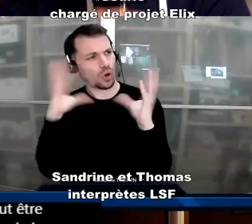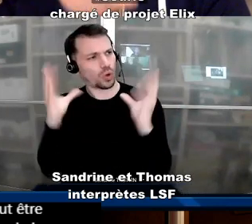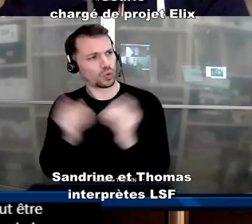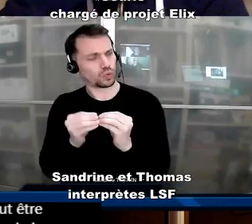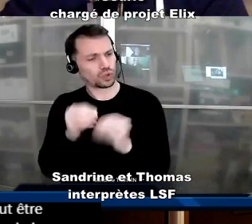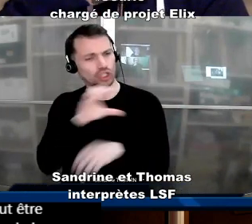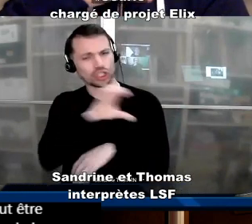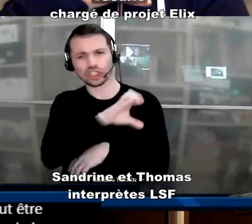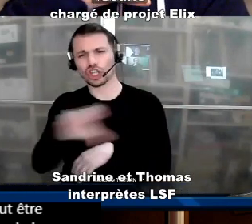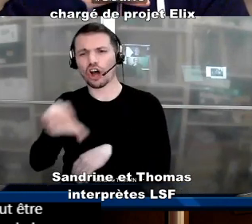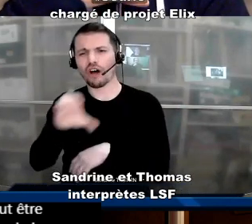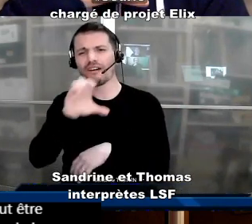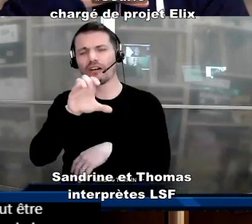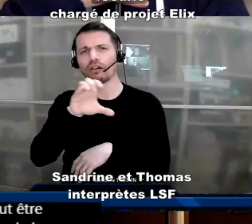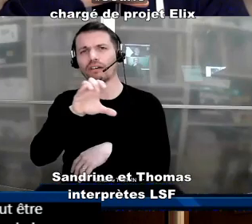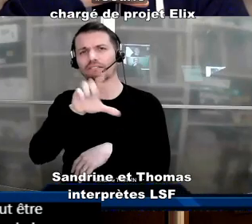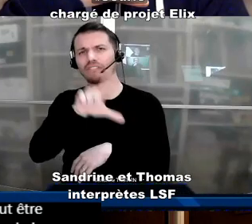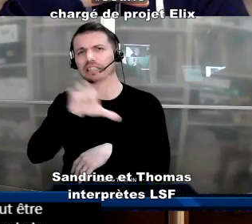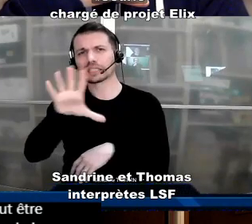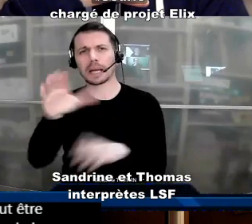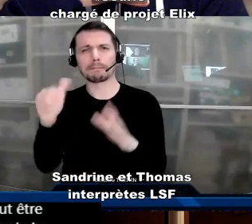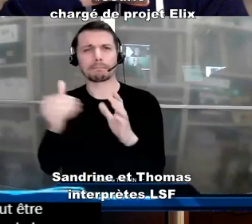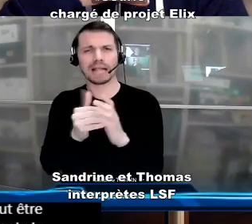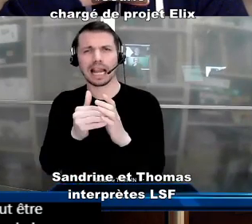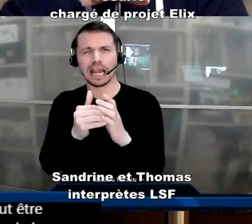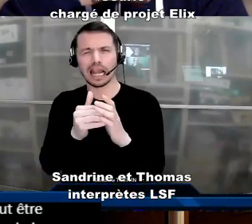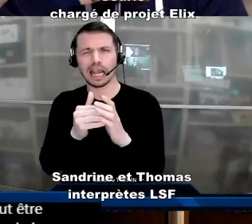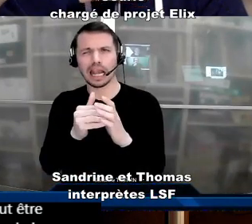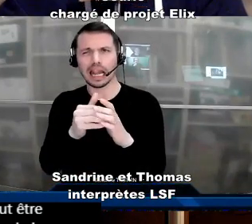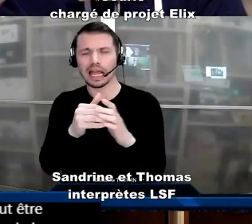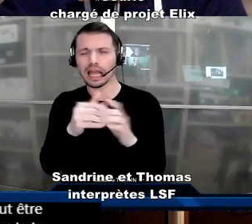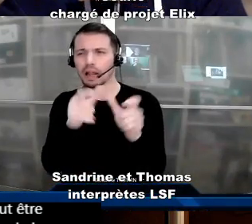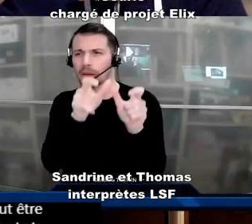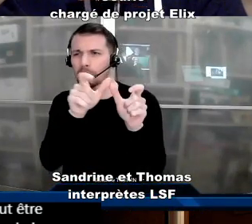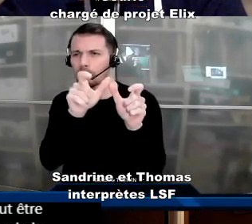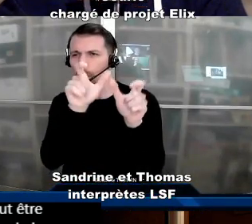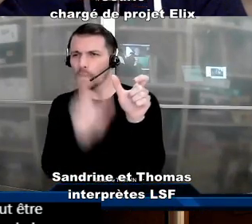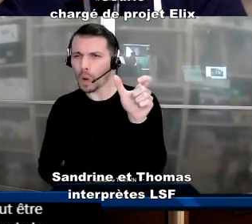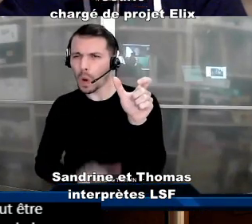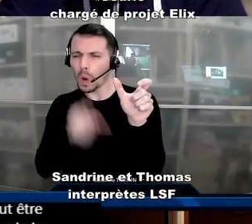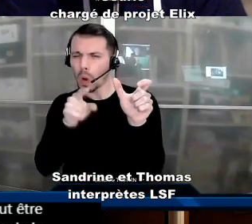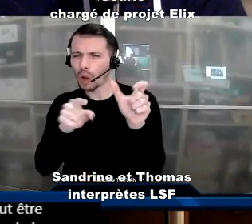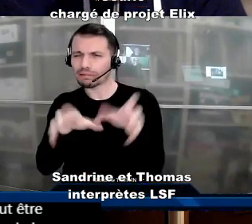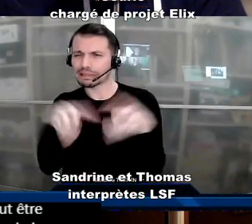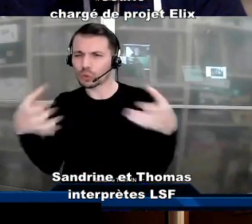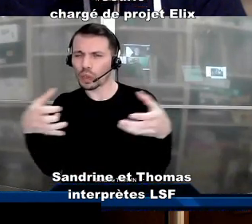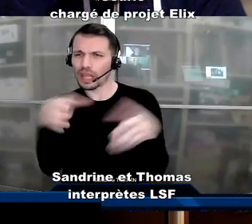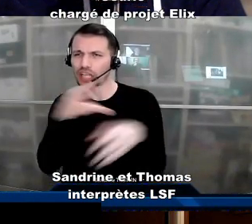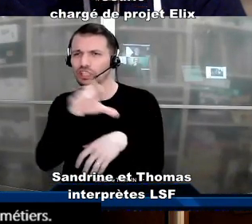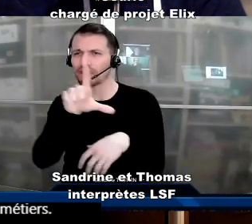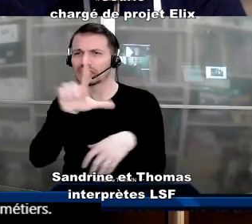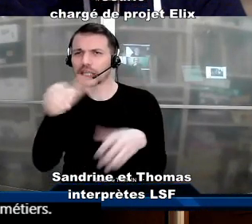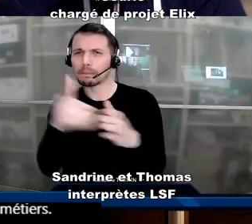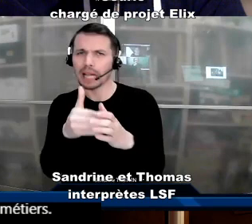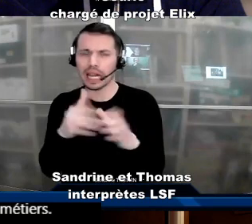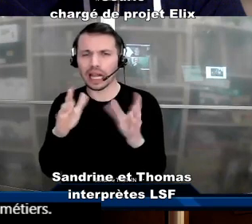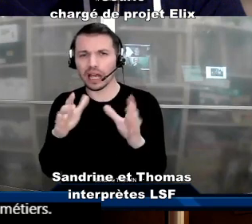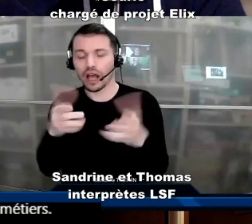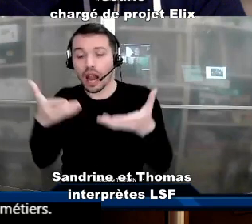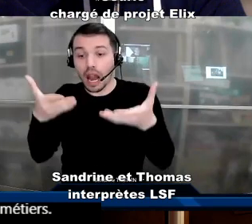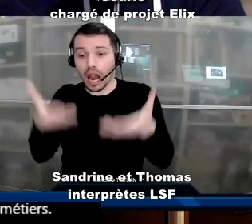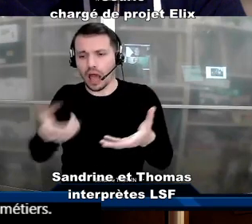entrées sur un dictionnaire, hein, 125 000 entrées de lexique. Bon, là, on a